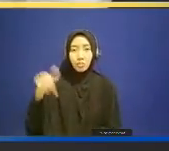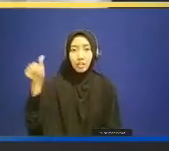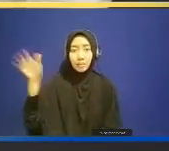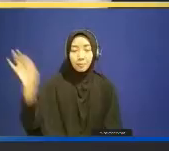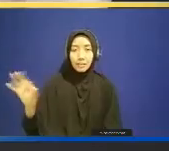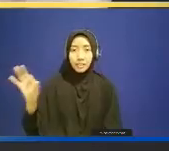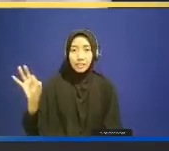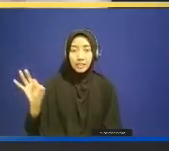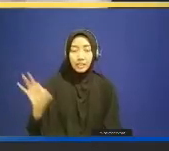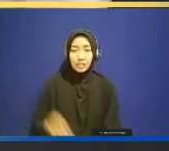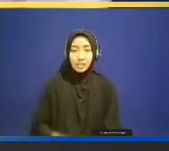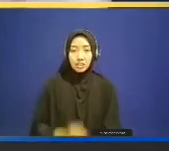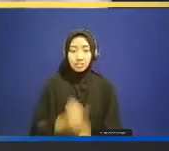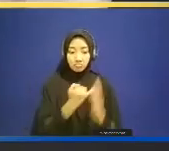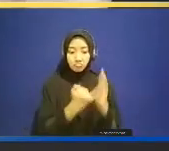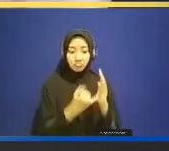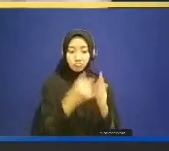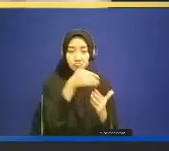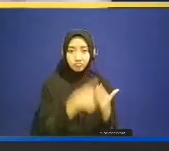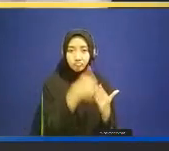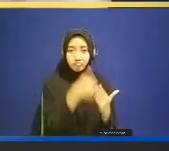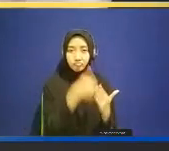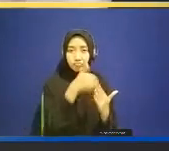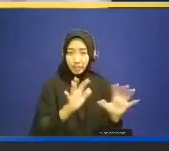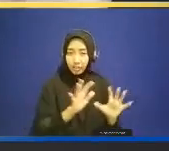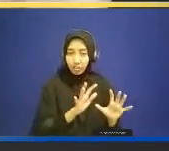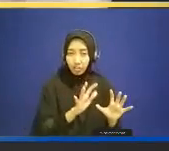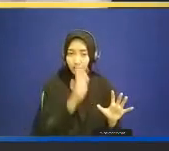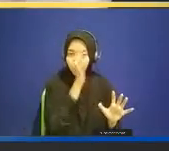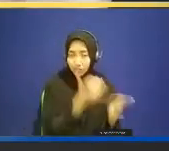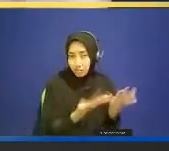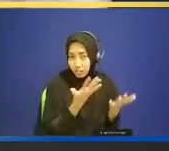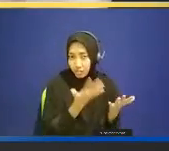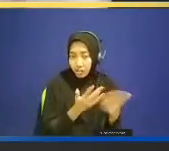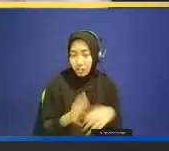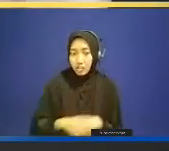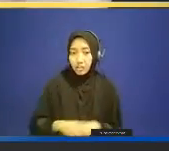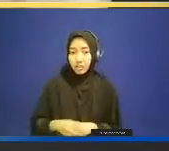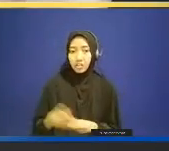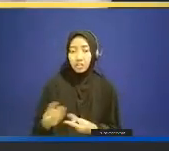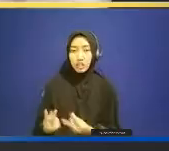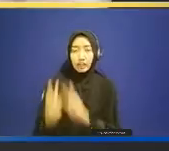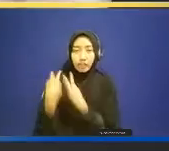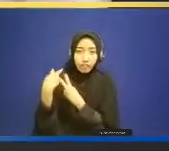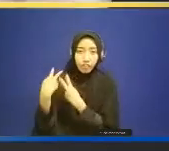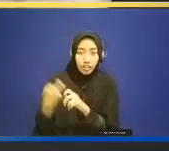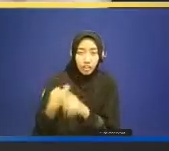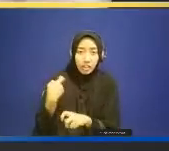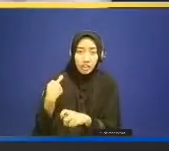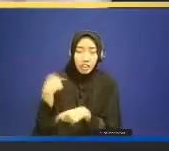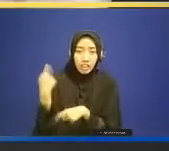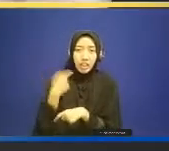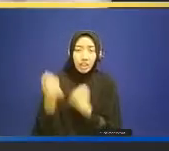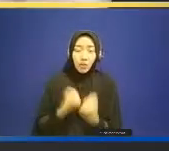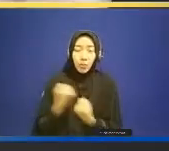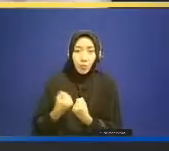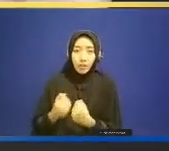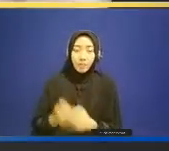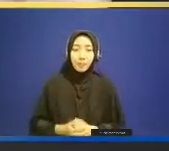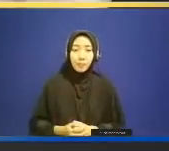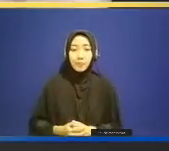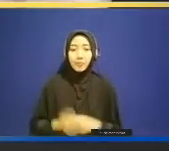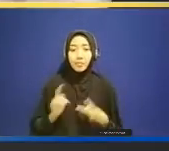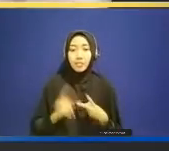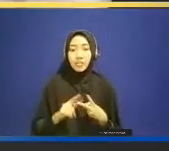Apa iya perlu teks insentif sebanyak itu sebabkan to review legenda mengenai apa yang kita lakukan kemudian